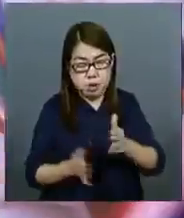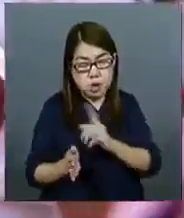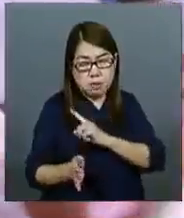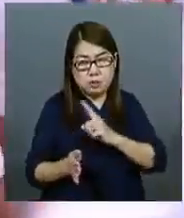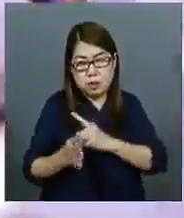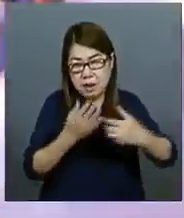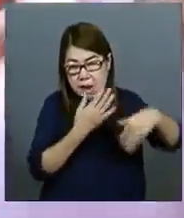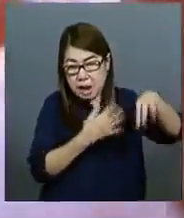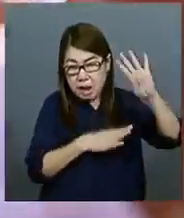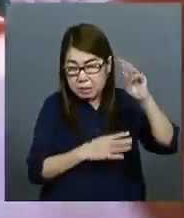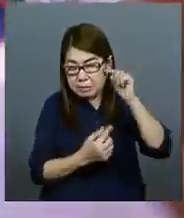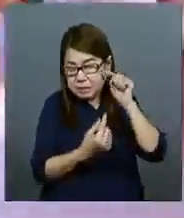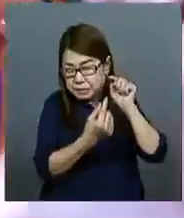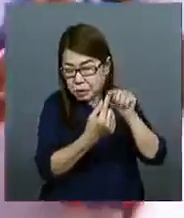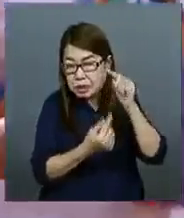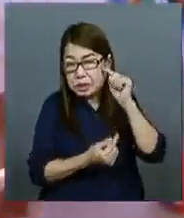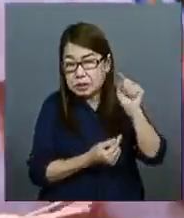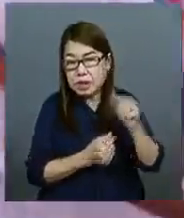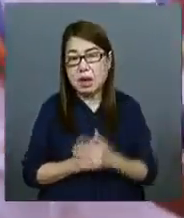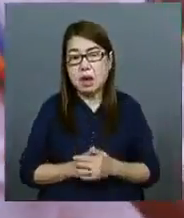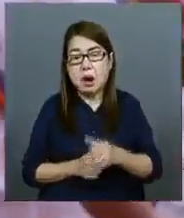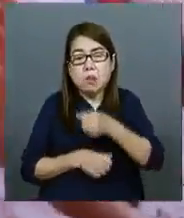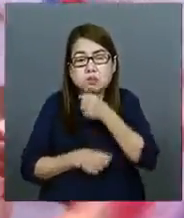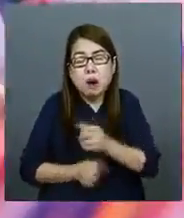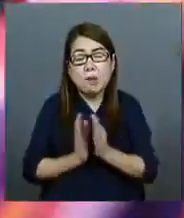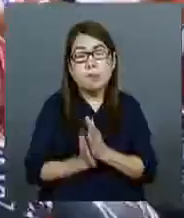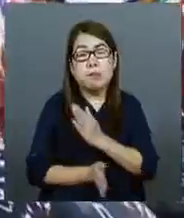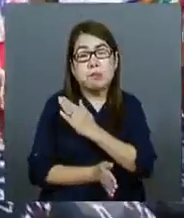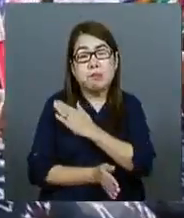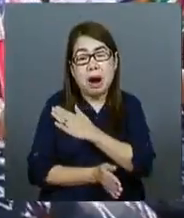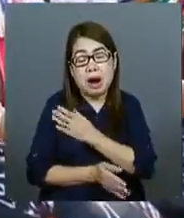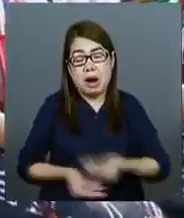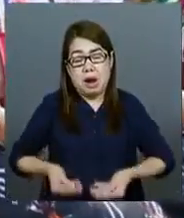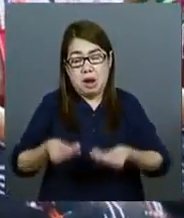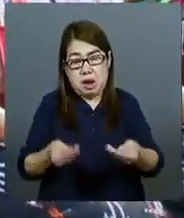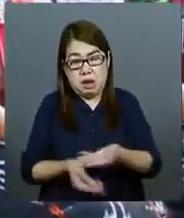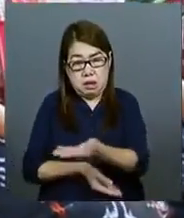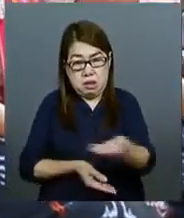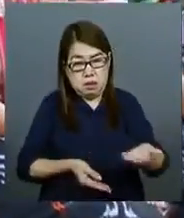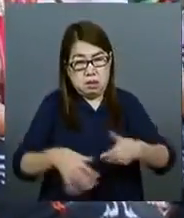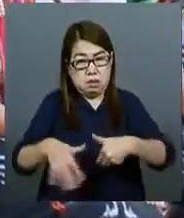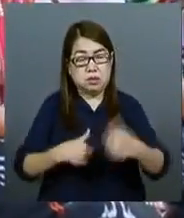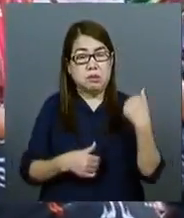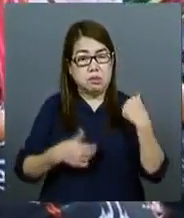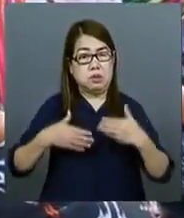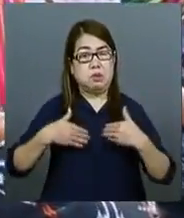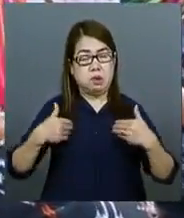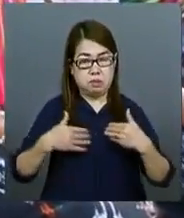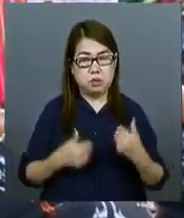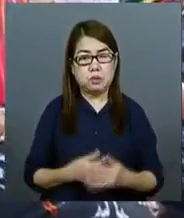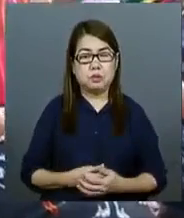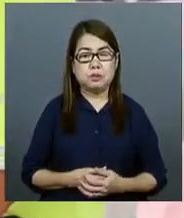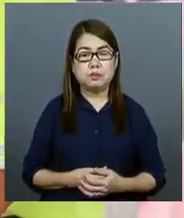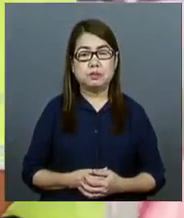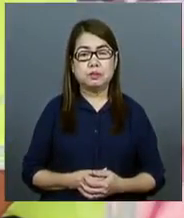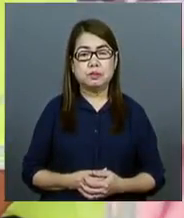รำลึกถึงพระคุณของหลวงปู่ผู้นำความสุขความเจริญความร่มเย็นให้แก่หมู่บ้านแห่งนี